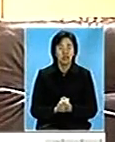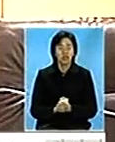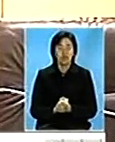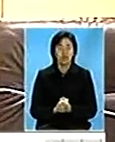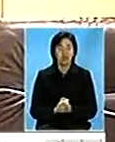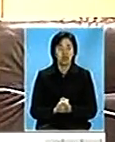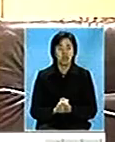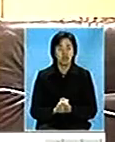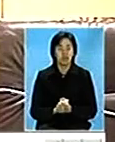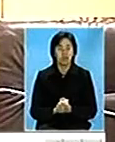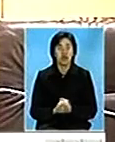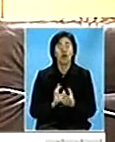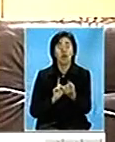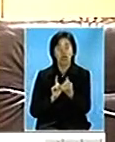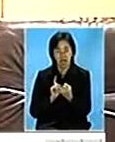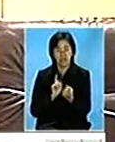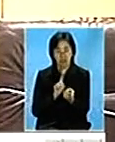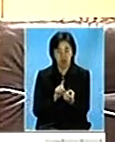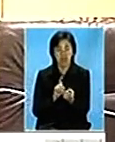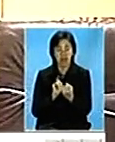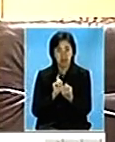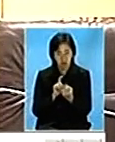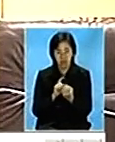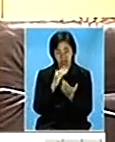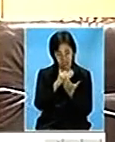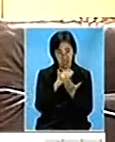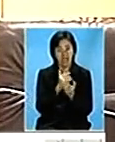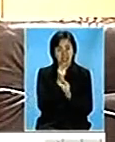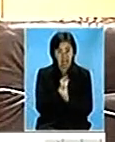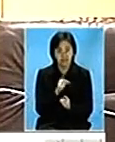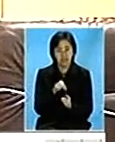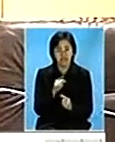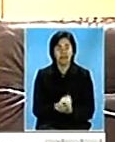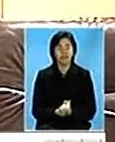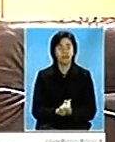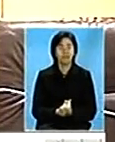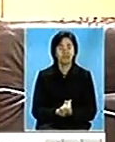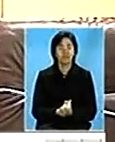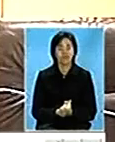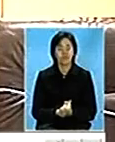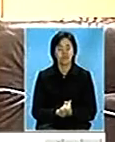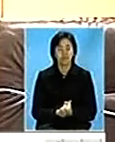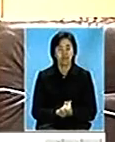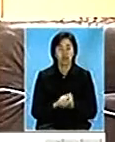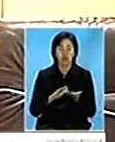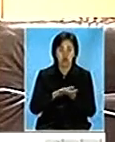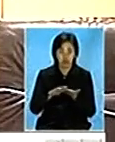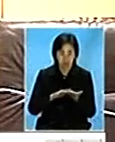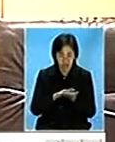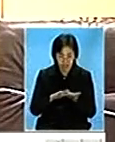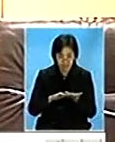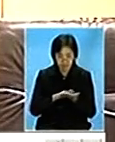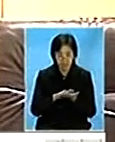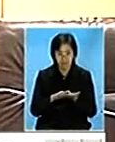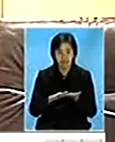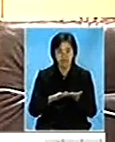บกระทู้เท่าที่ได้รับมอบหมายตามที่สำรวจมานะครับแล้วก็ขอไปไว้